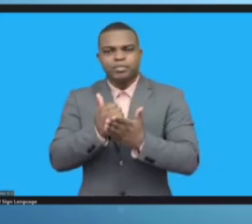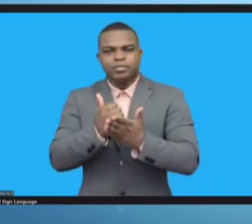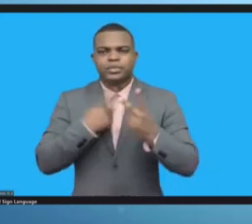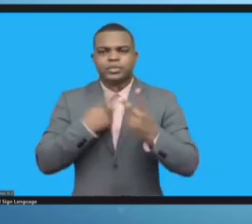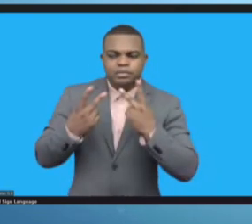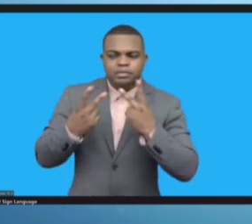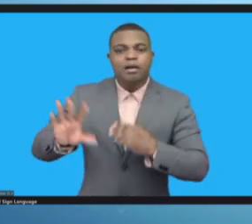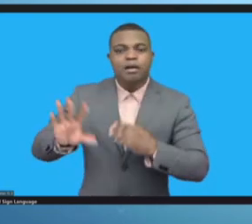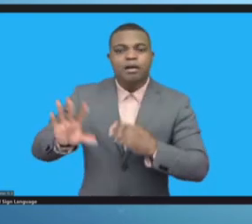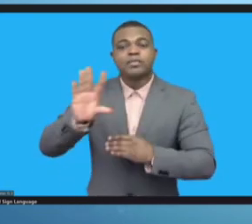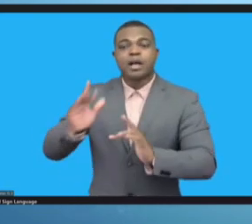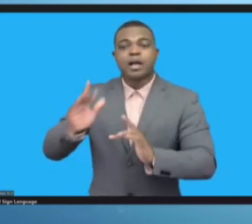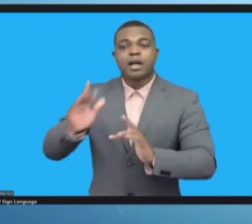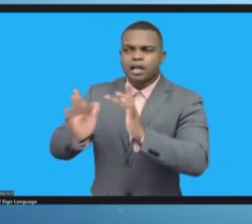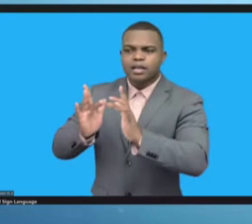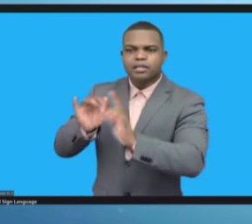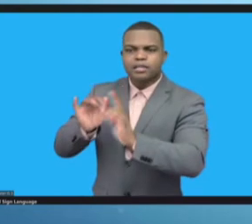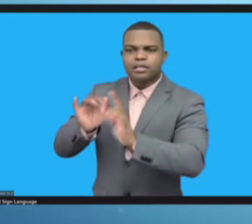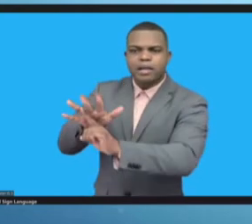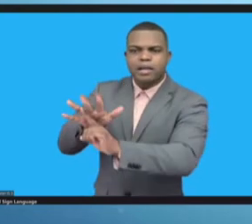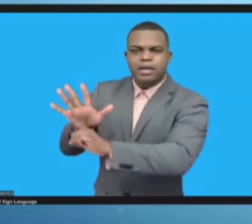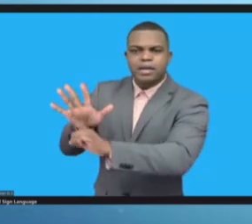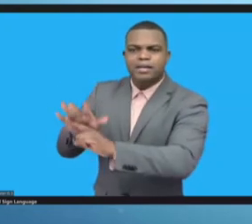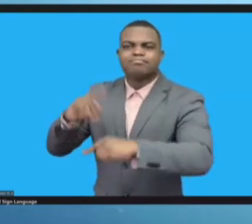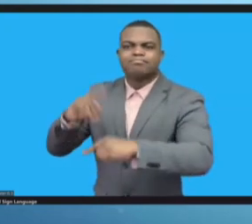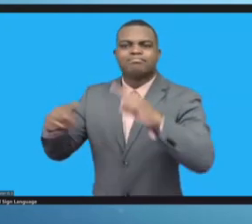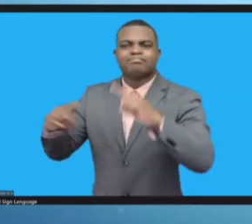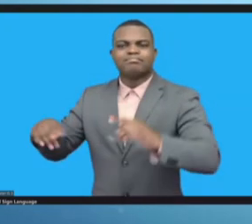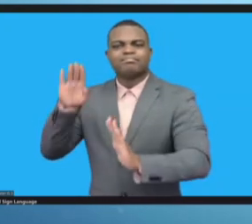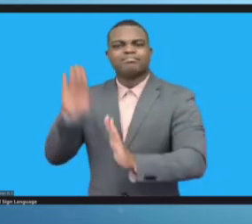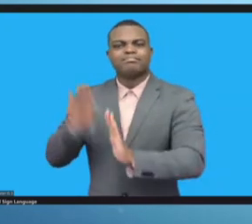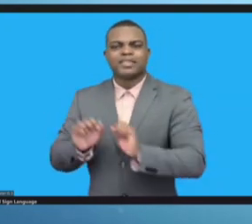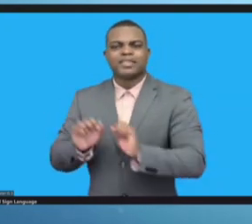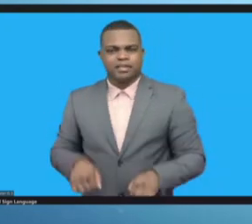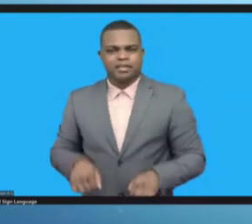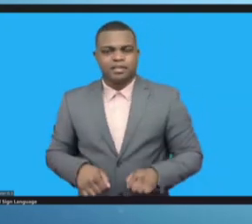En dernier lieu, la CEA œuvre pour